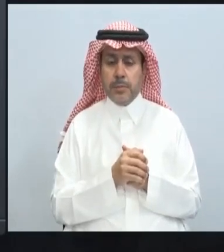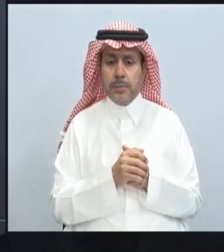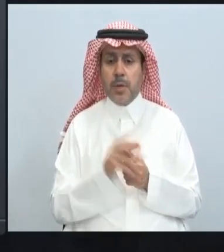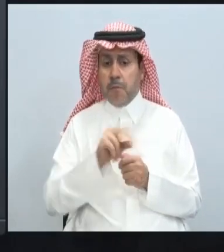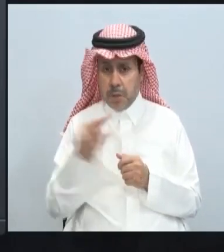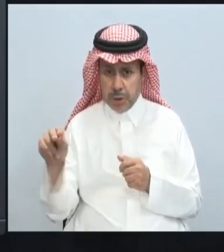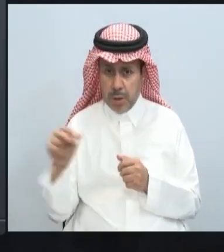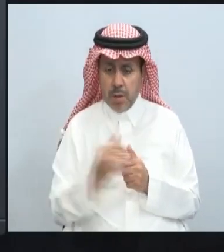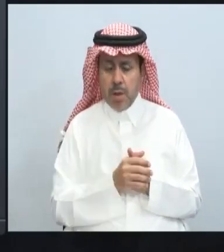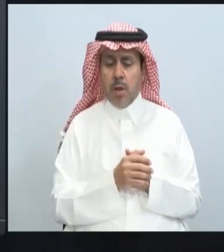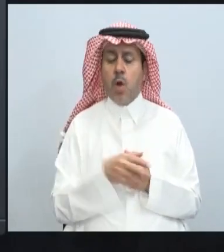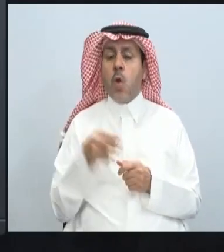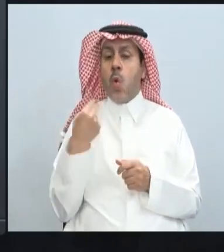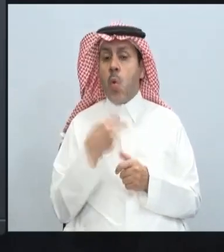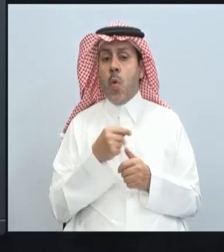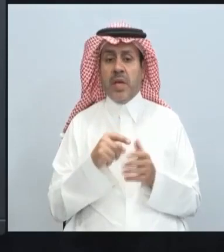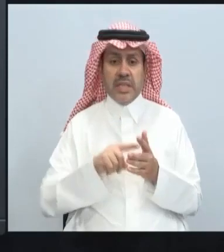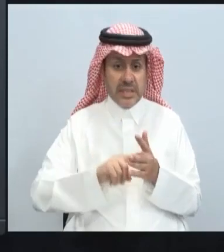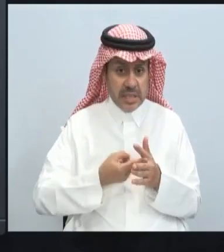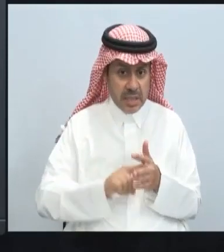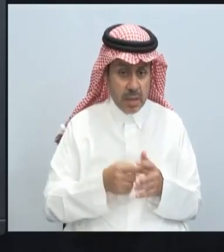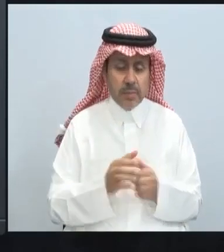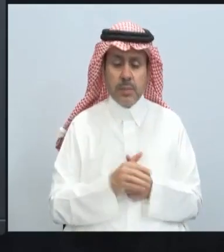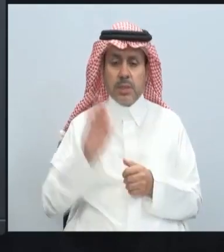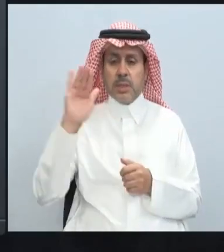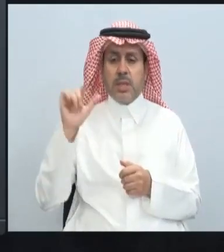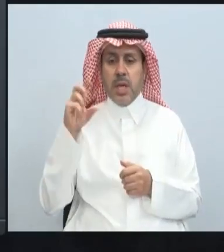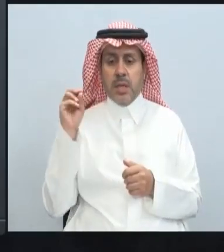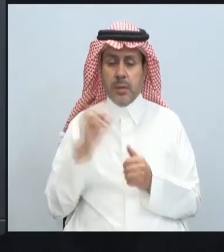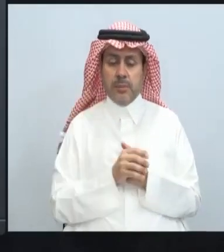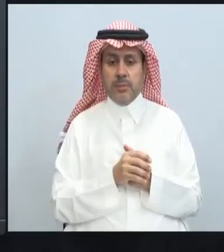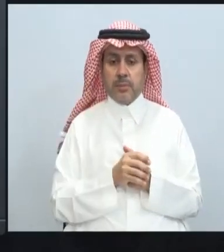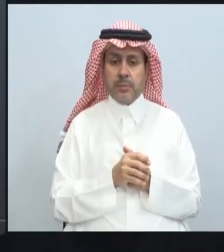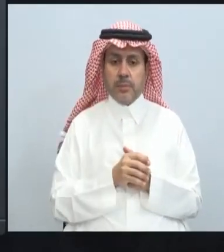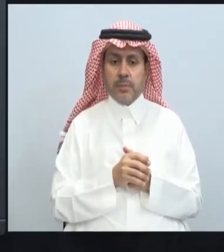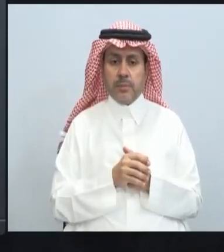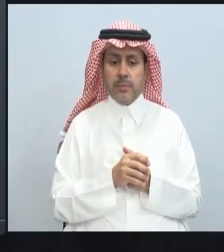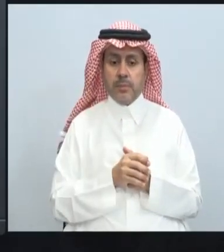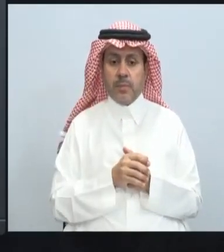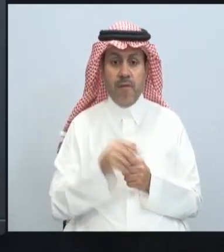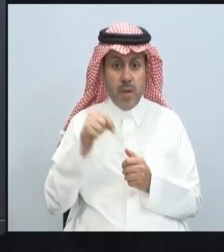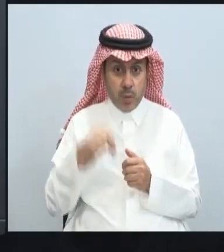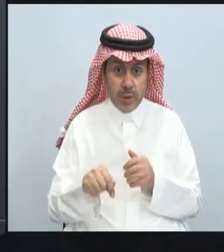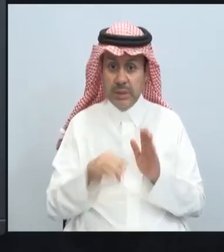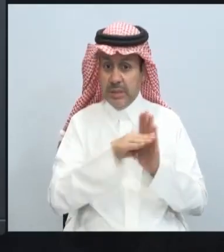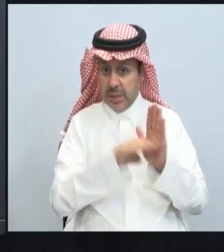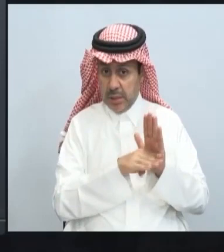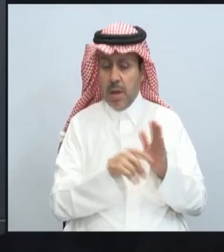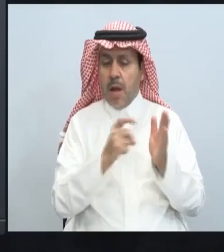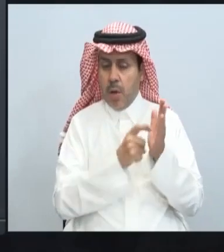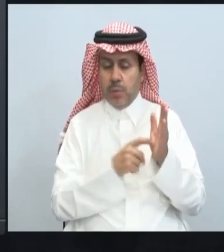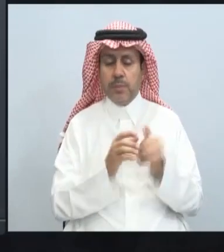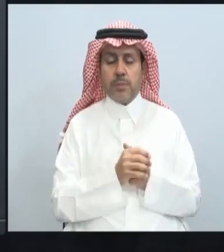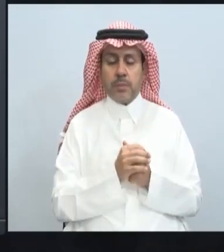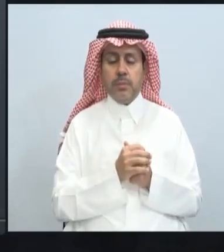الدوله تصنعها باعتبارها ذات سياده فيكون فيكون مندرجا تحت القانون ماذا